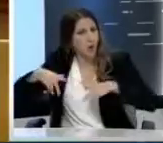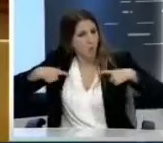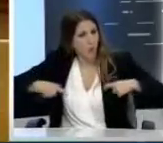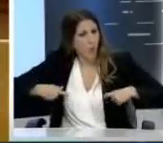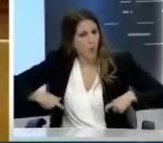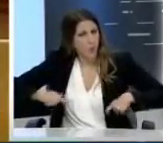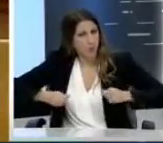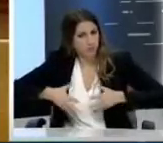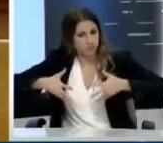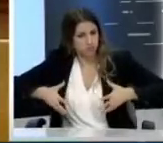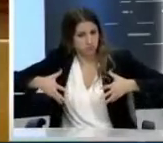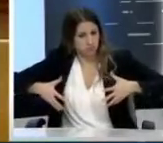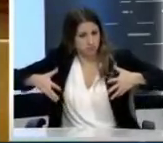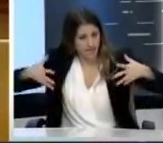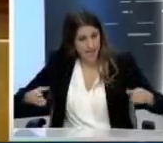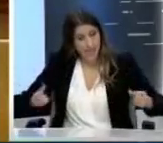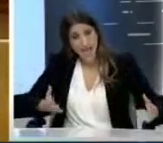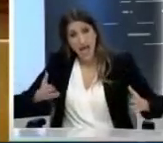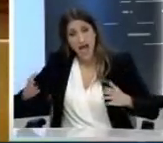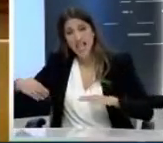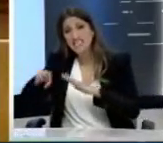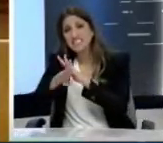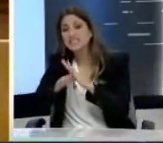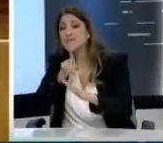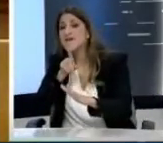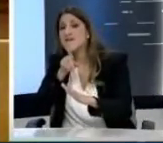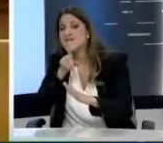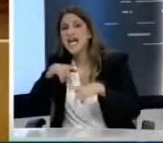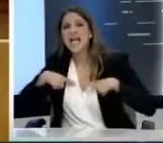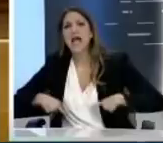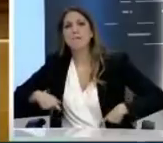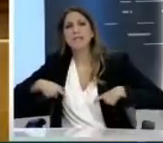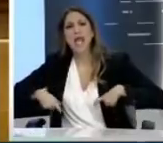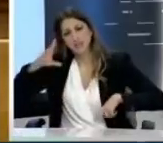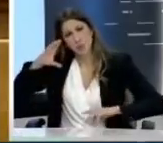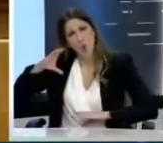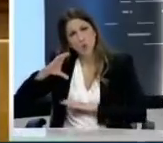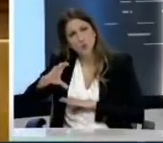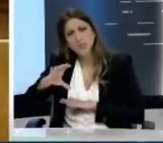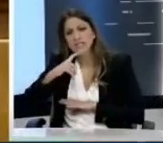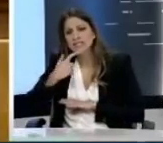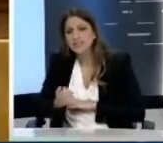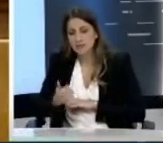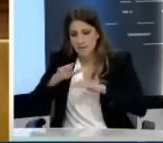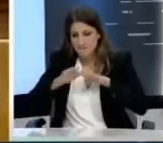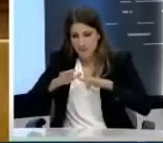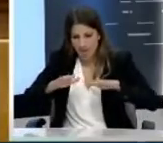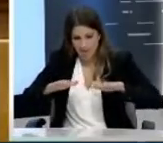πλούτου, ο καπιταλισμός δεν μπορεί να δώσει στα δικά μας